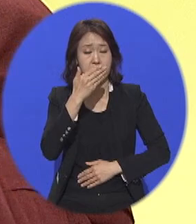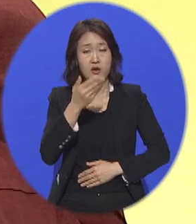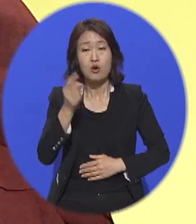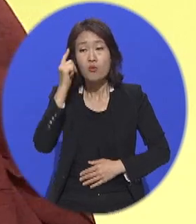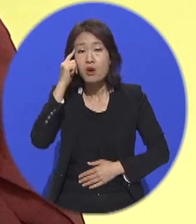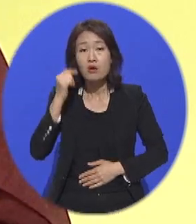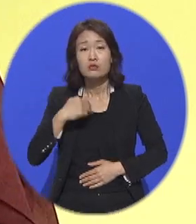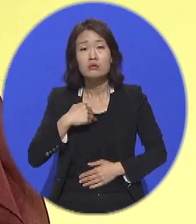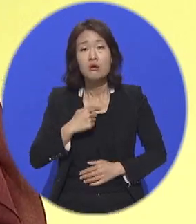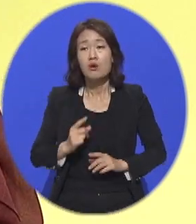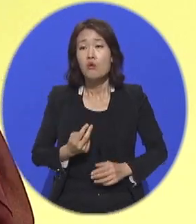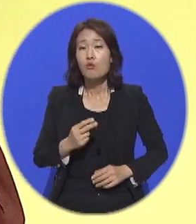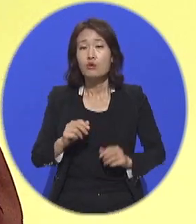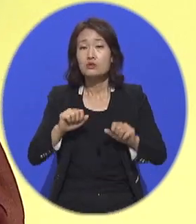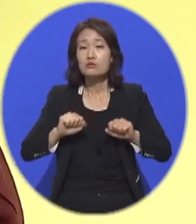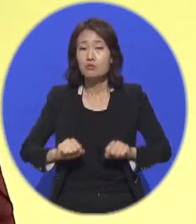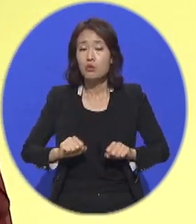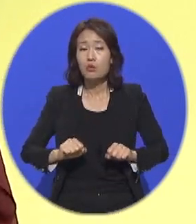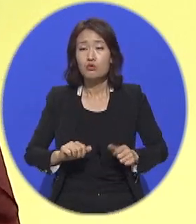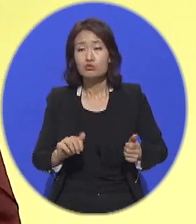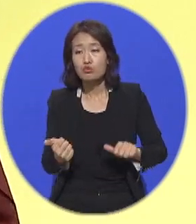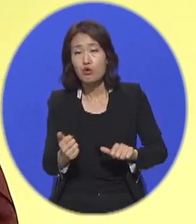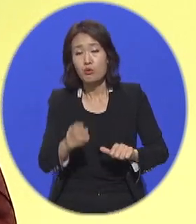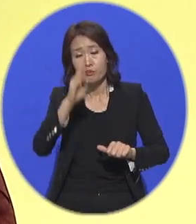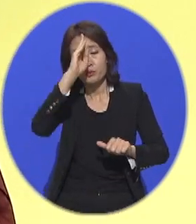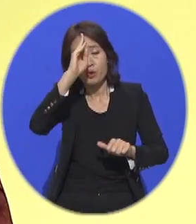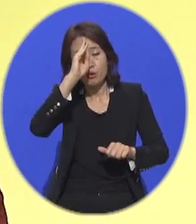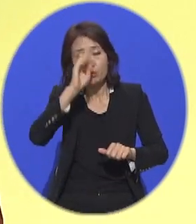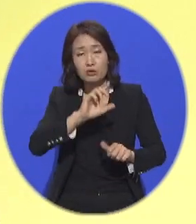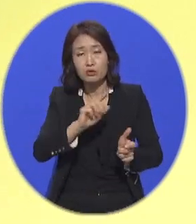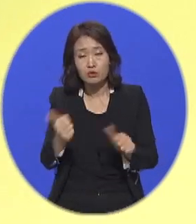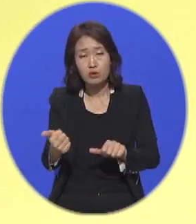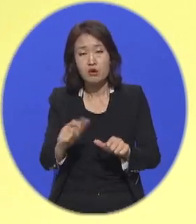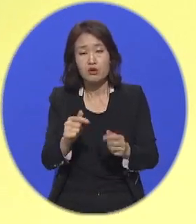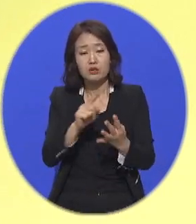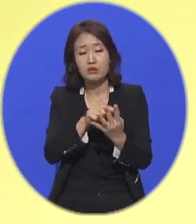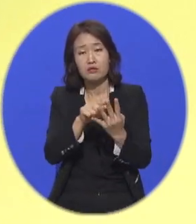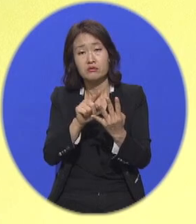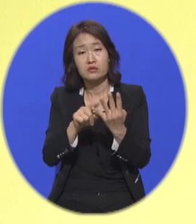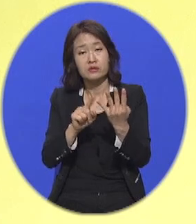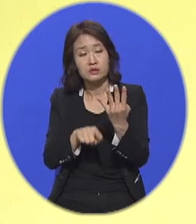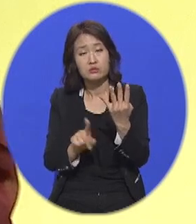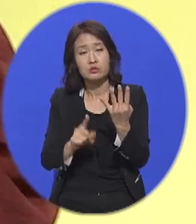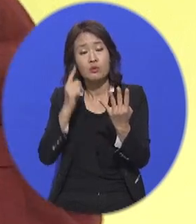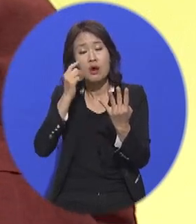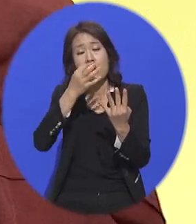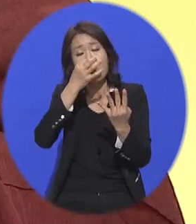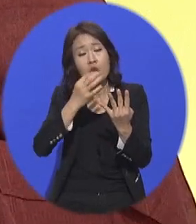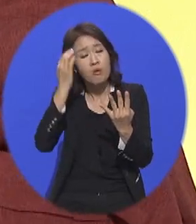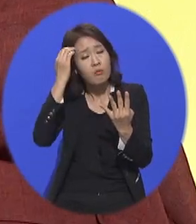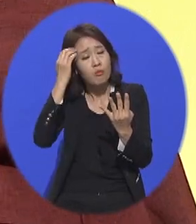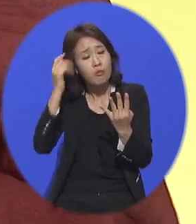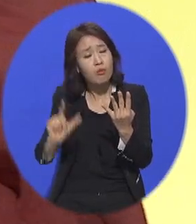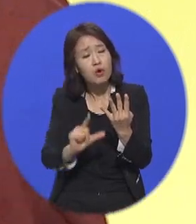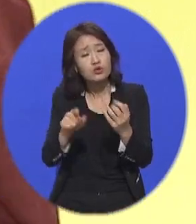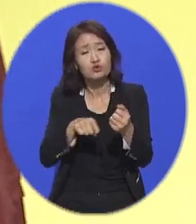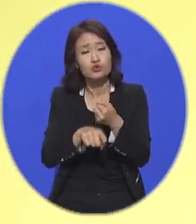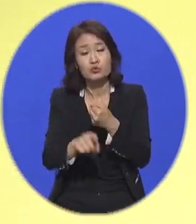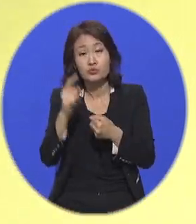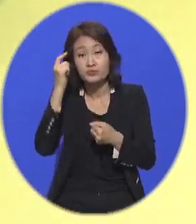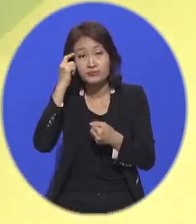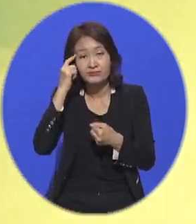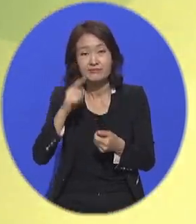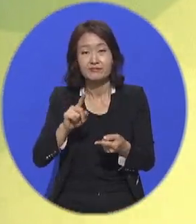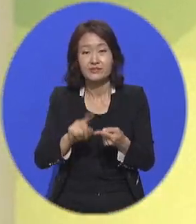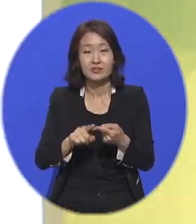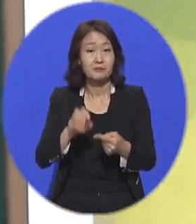우리는 생로병사의 이 누구나 할것 없이 생로병사의 네 가지 글자에 우리는 힘들고 사는가? 이것을 이제